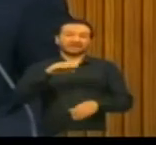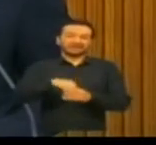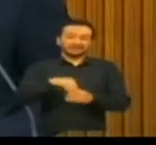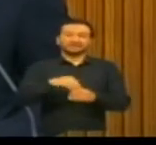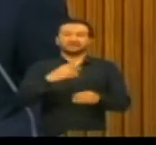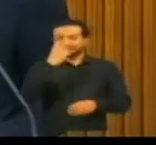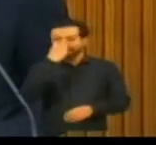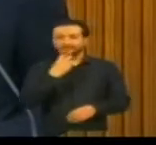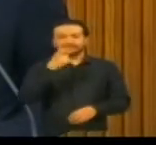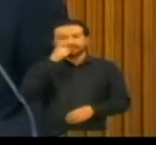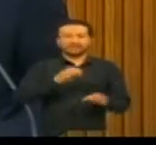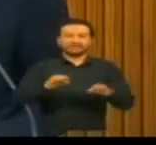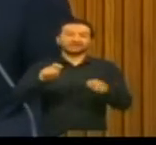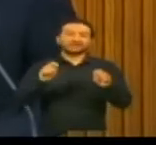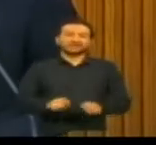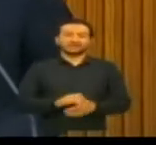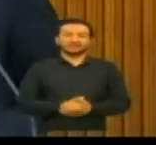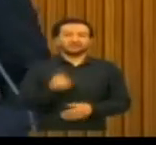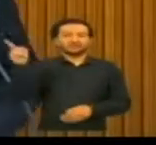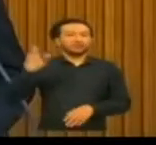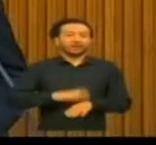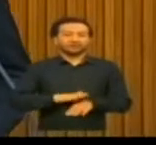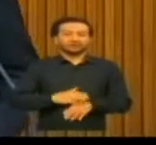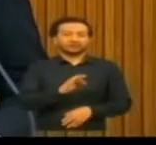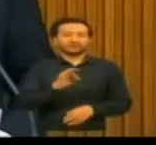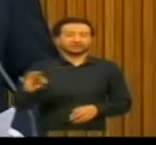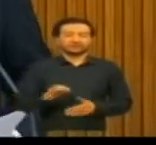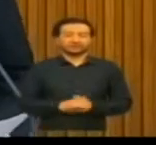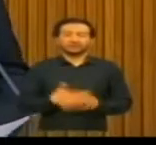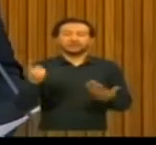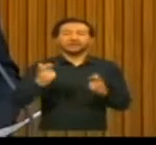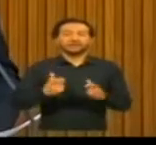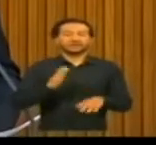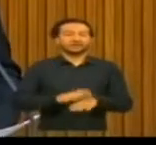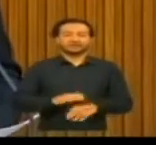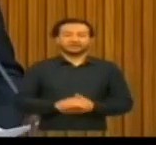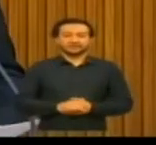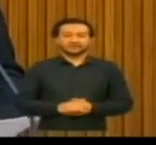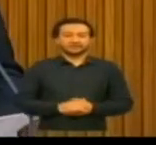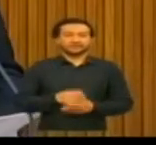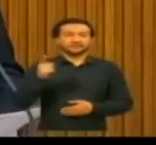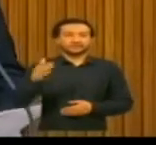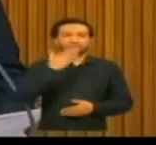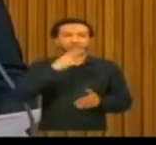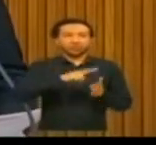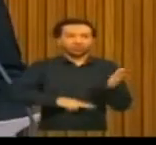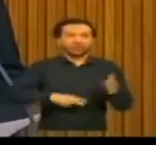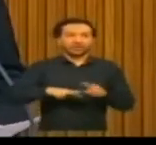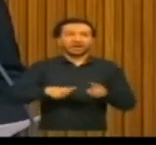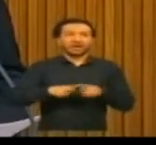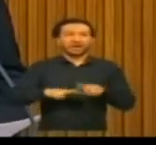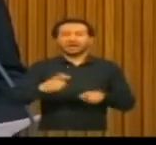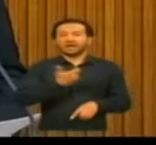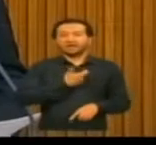gerekli tedbirleri alırlar. Hangi tedbir alındı? Hangi tedbir alındı? Okuduğum anayasanın